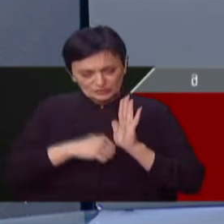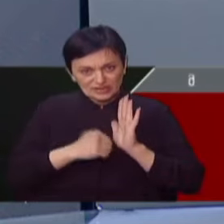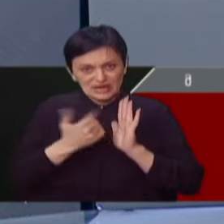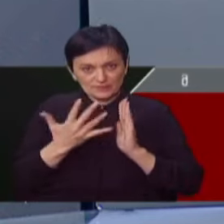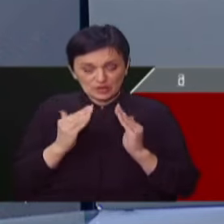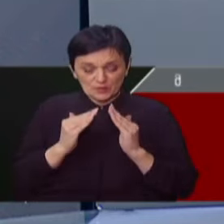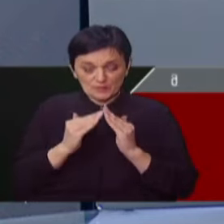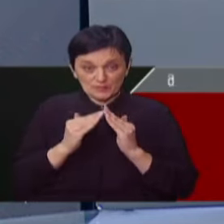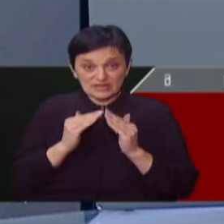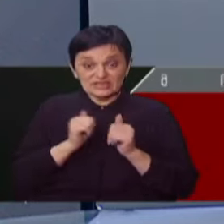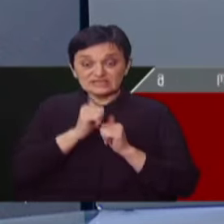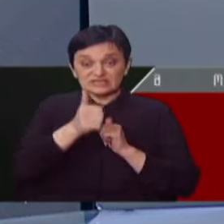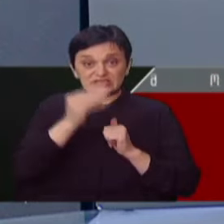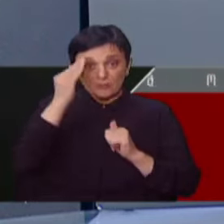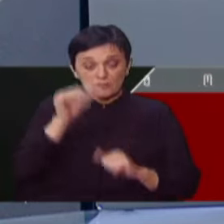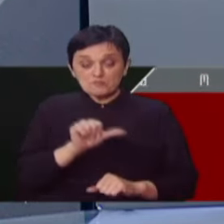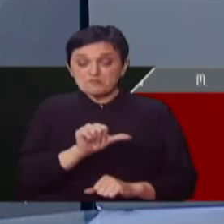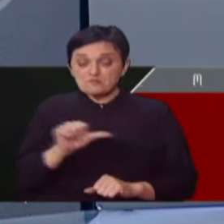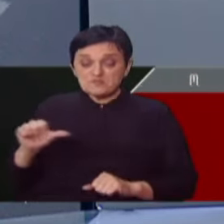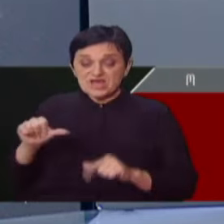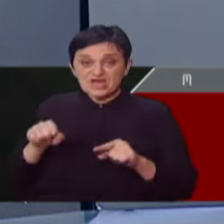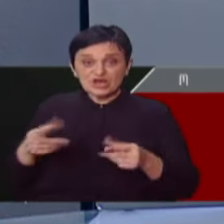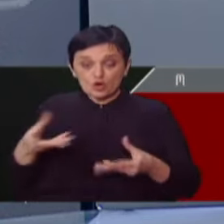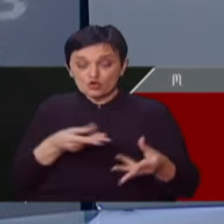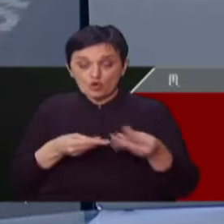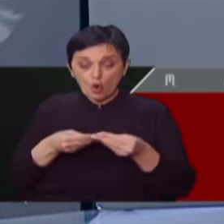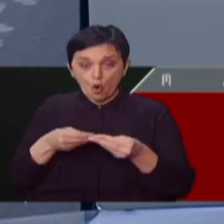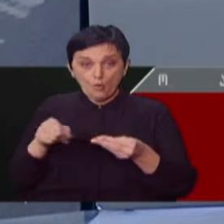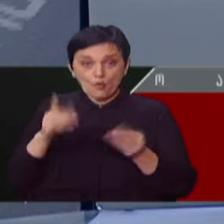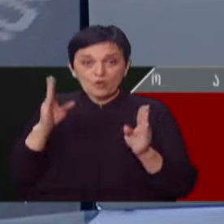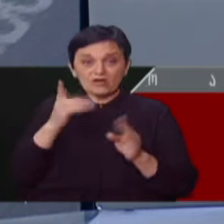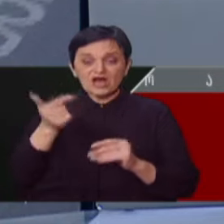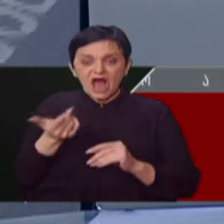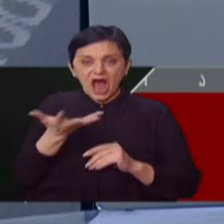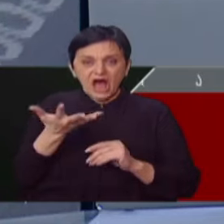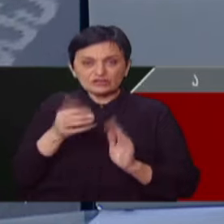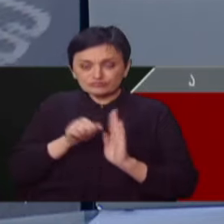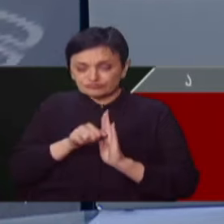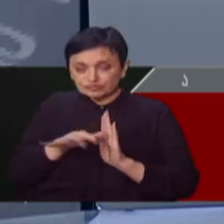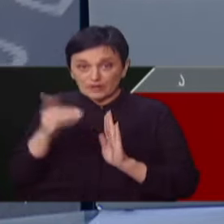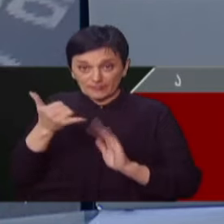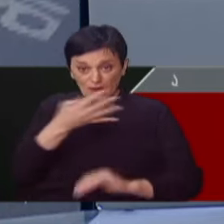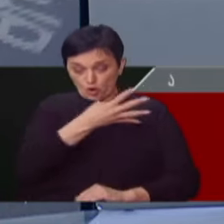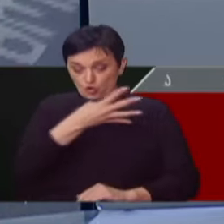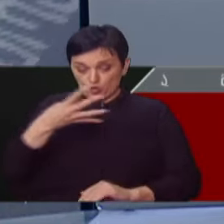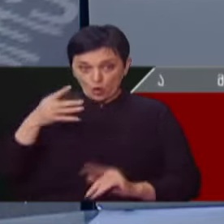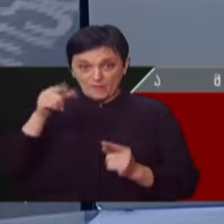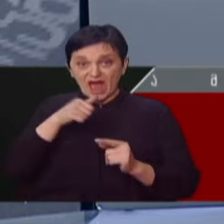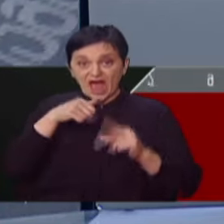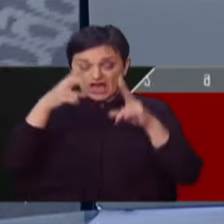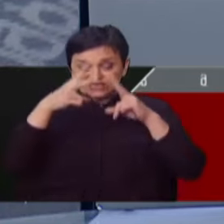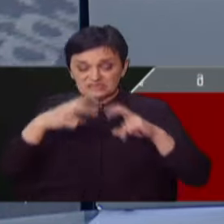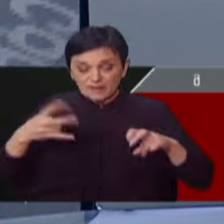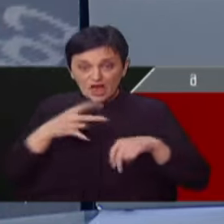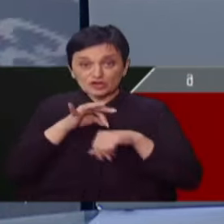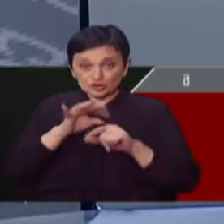Mebina. Cine s-a reversit, Pirul Sartul Zaganta, Sebul, Comerțul, Parce, Bunebruma, Air Magajona. Ahla Corpuse, Sabamisi, Expertiza, unde Chaut,